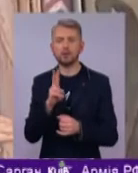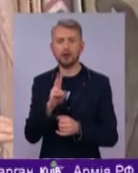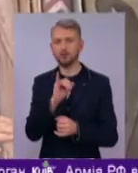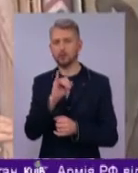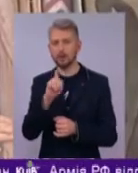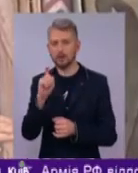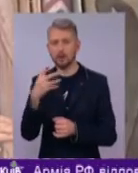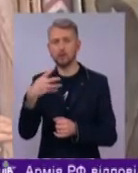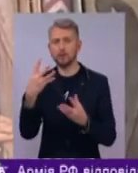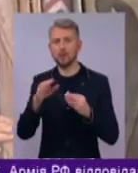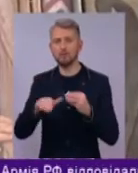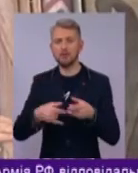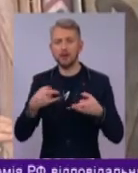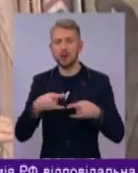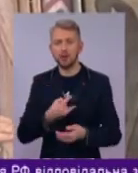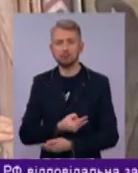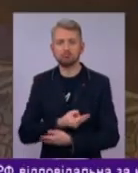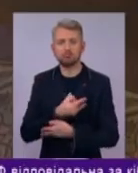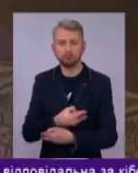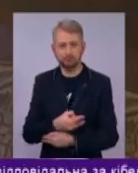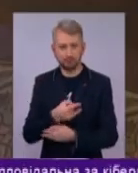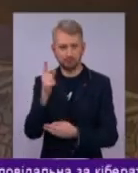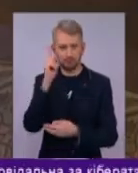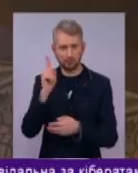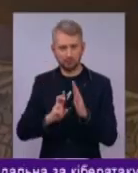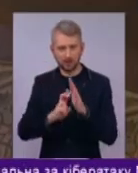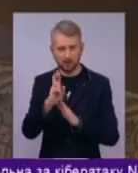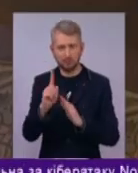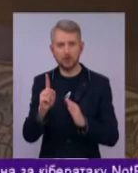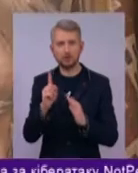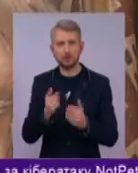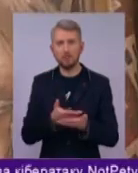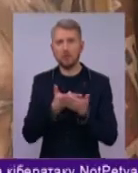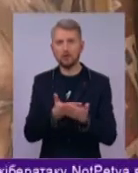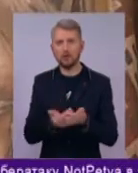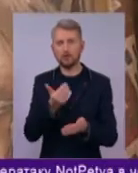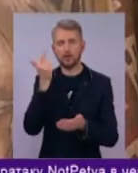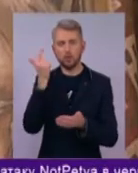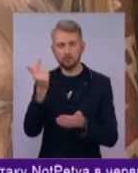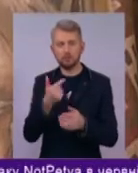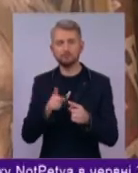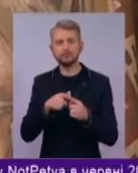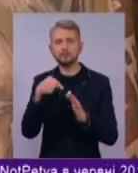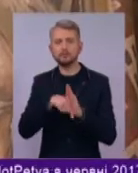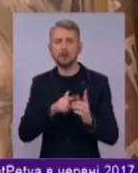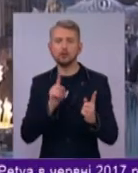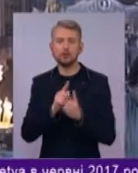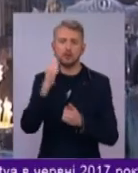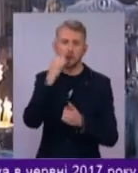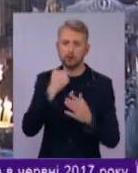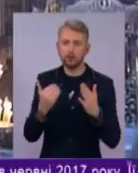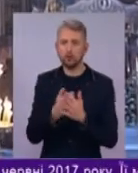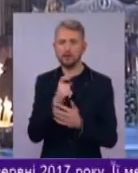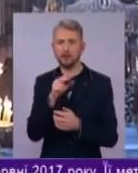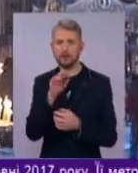40-й день після народження принесли до Єрусалимського храму, щоб поставити перед Господом. Стрітання символізує зустріч старого і нового